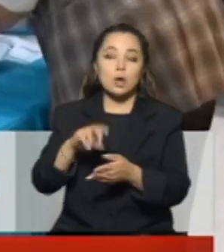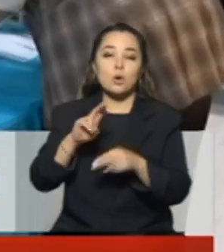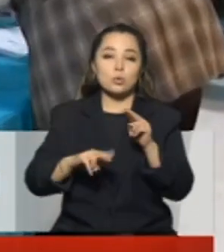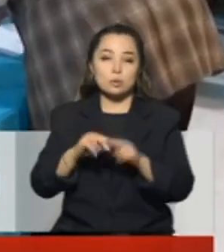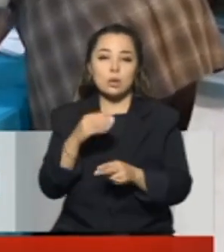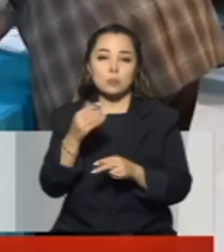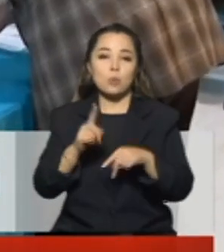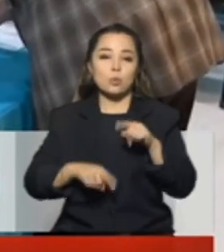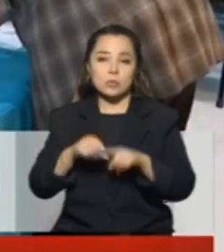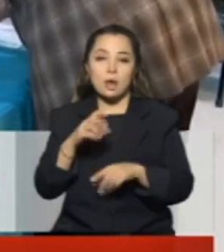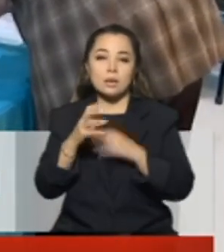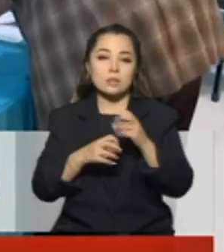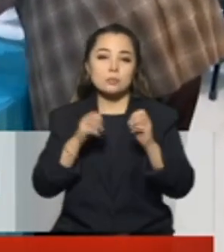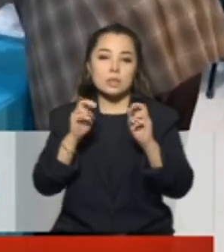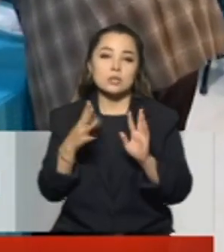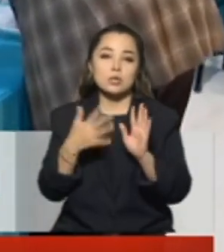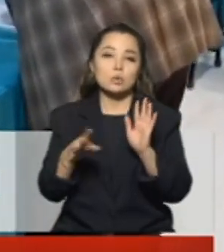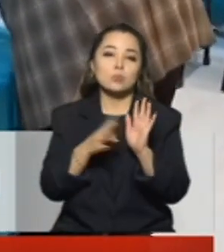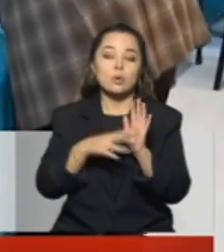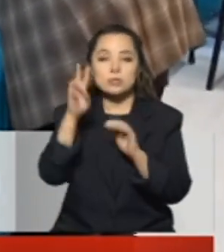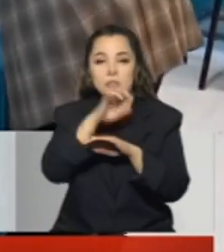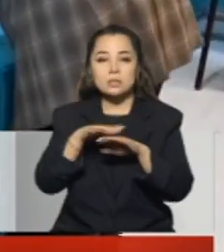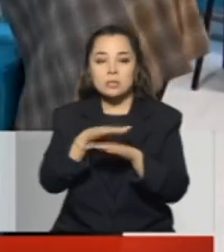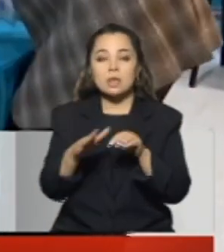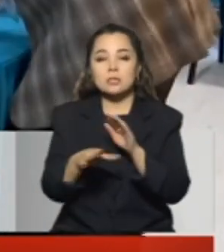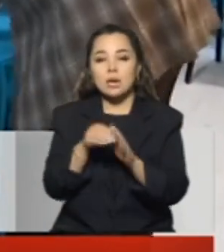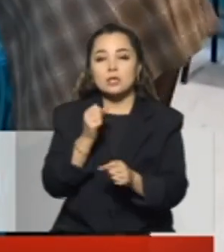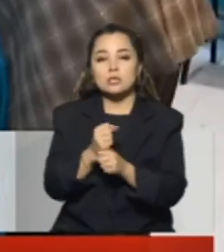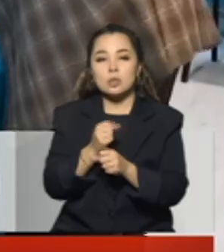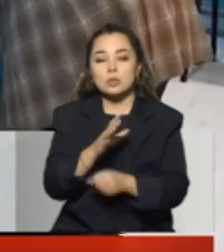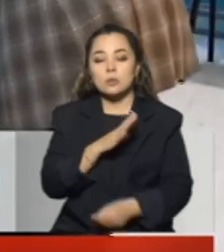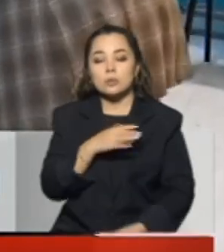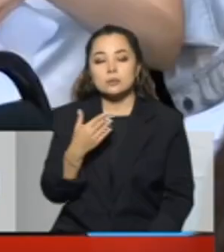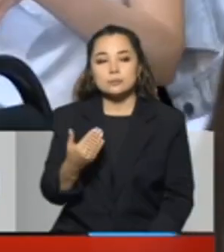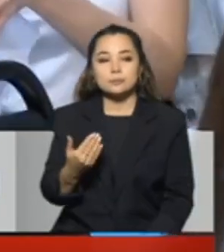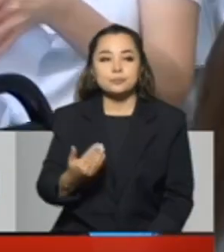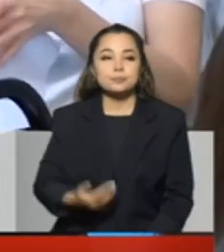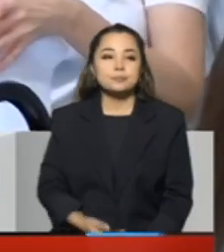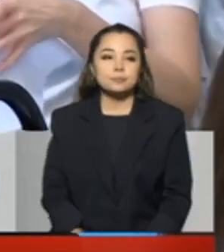құрылып, отандастарымыз әлемнің 59 елінде таңдауын жасады.